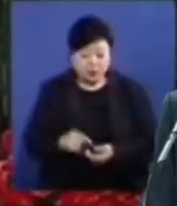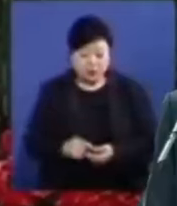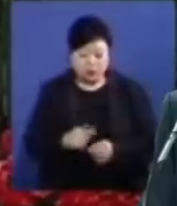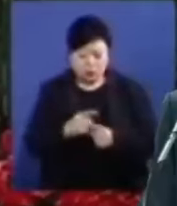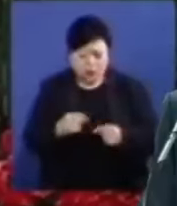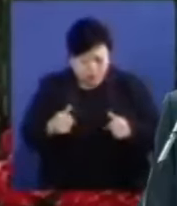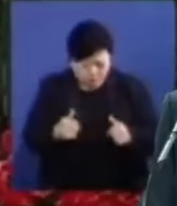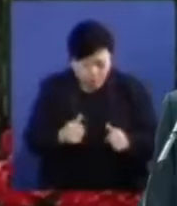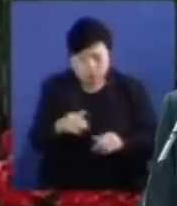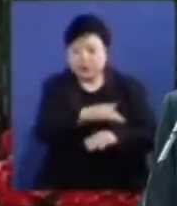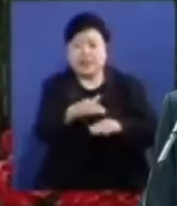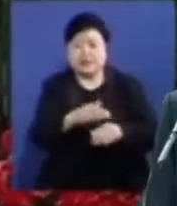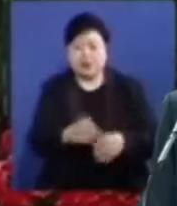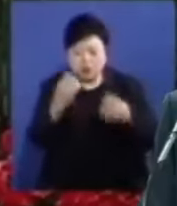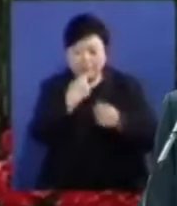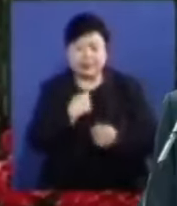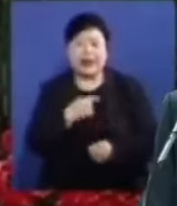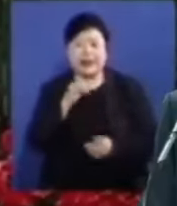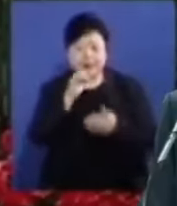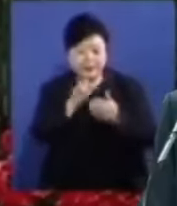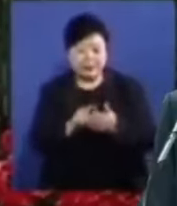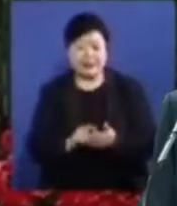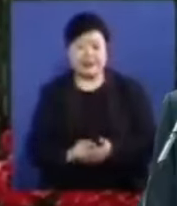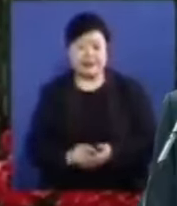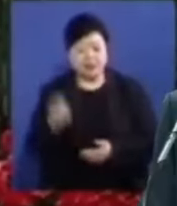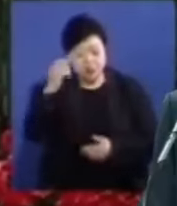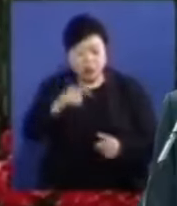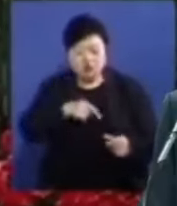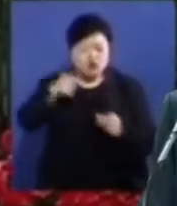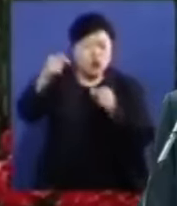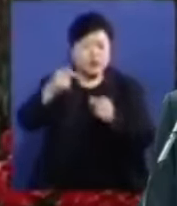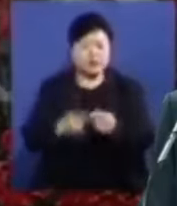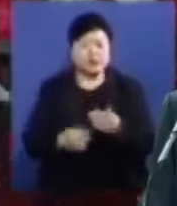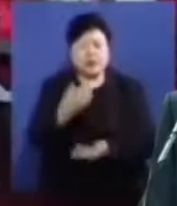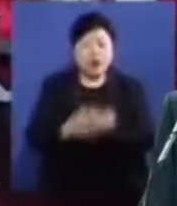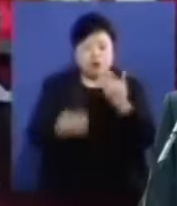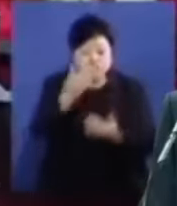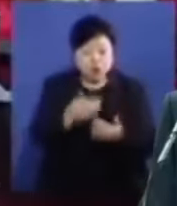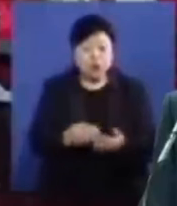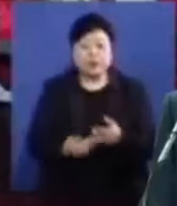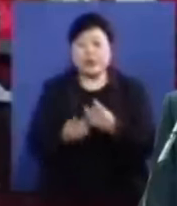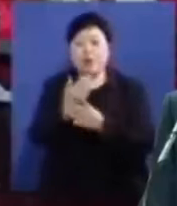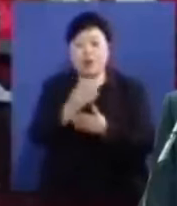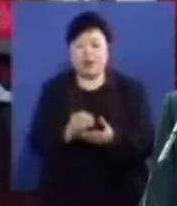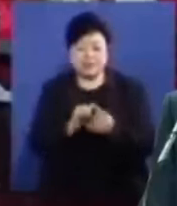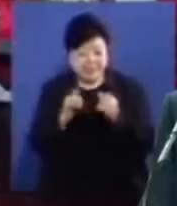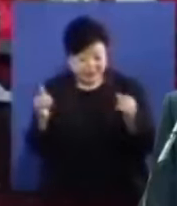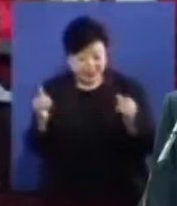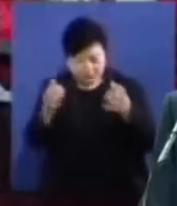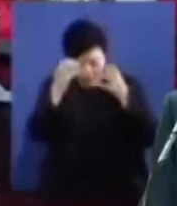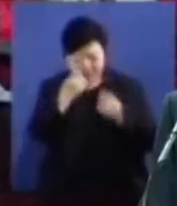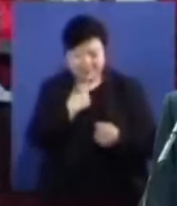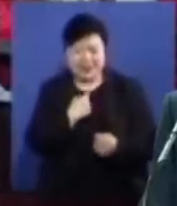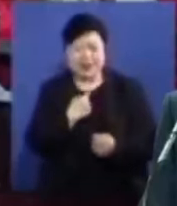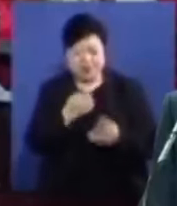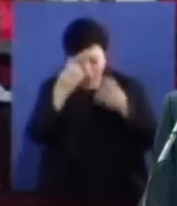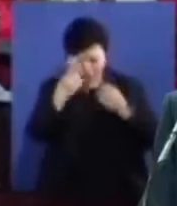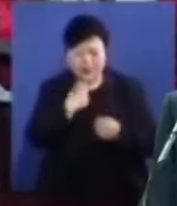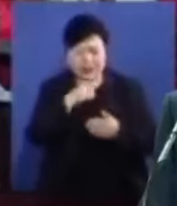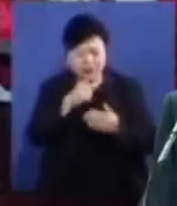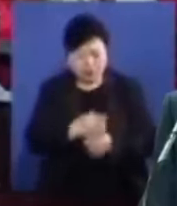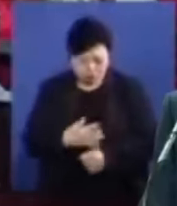95%였었습니다. 고난이 닥치자 영혼의 구원의 불길이 타올랐던 것입니다. 사람들은 고난을 당하고